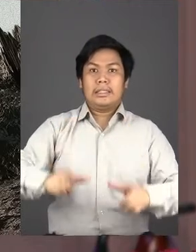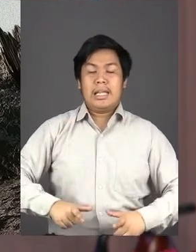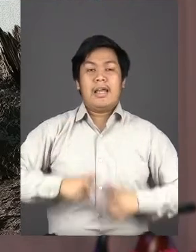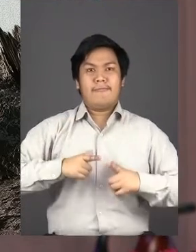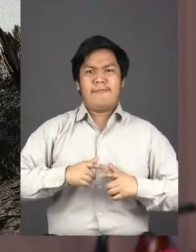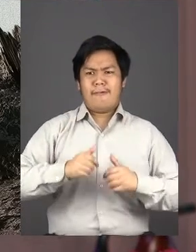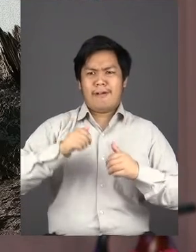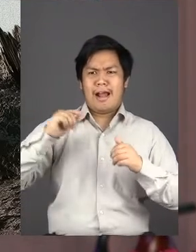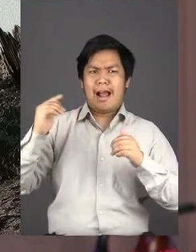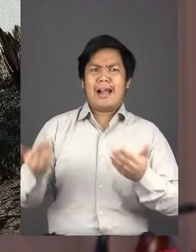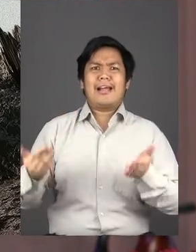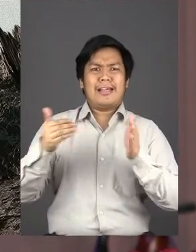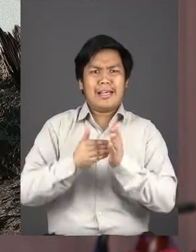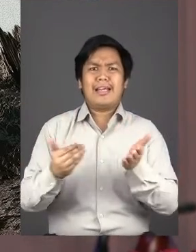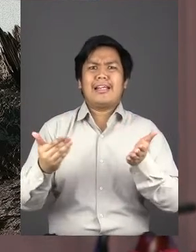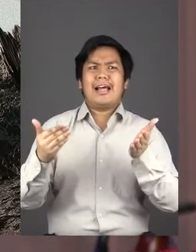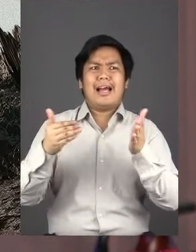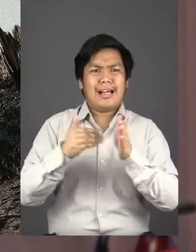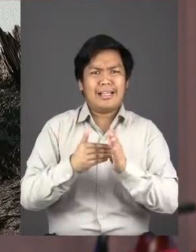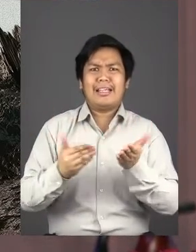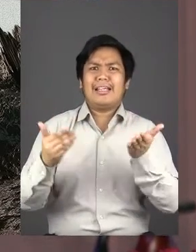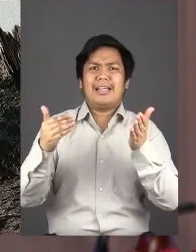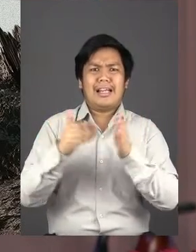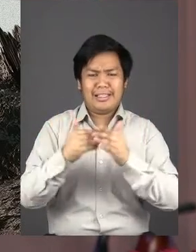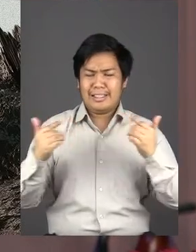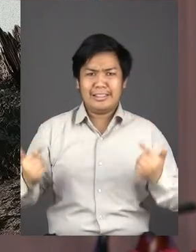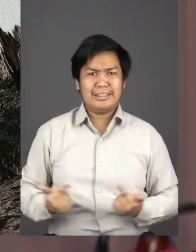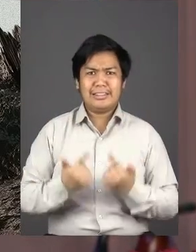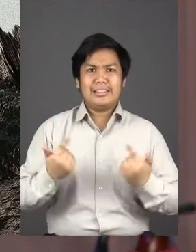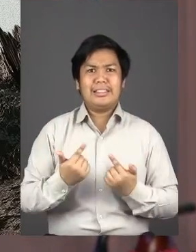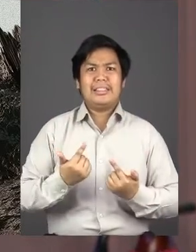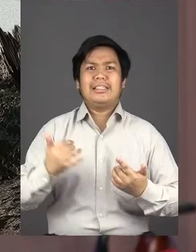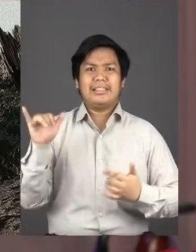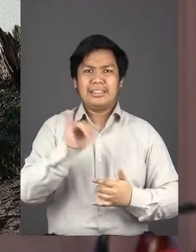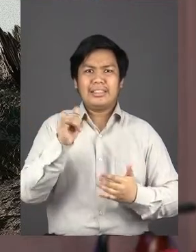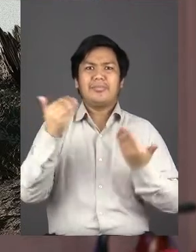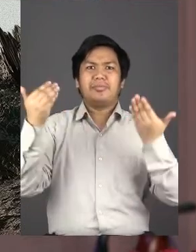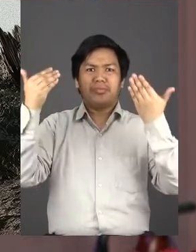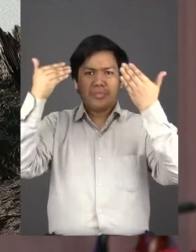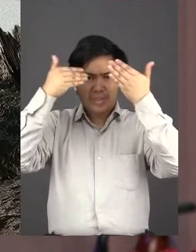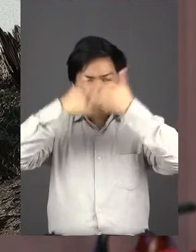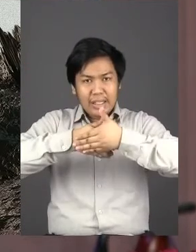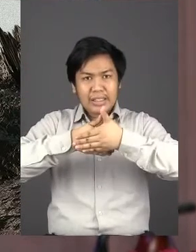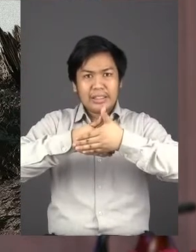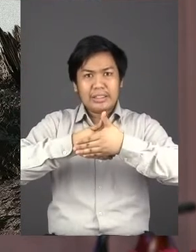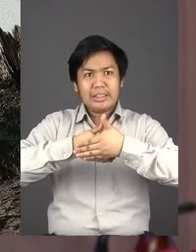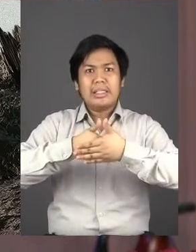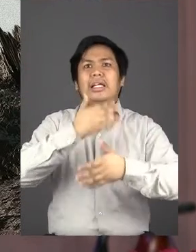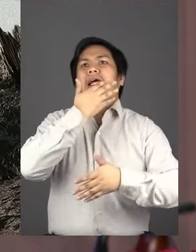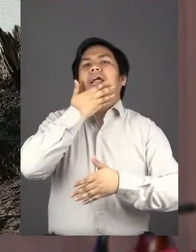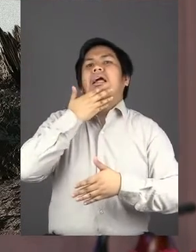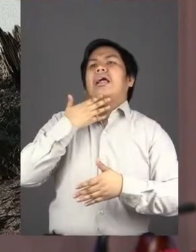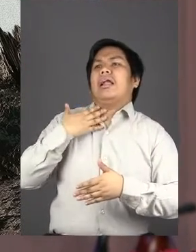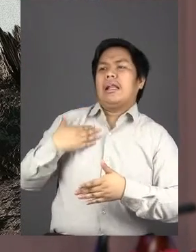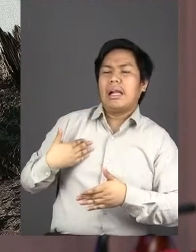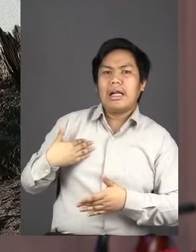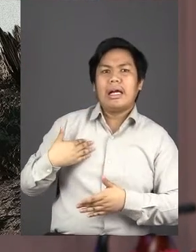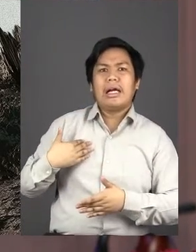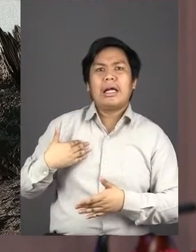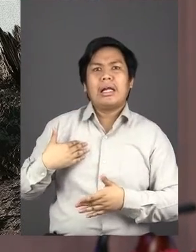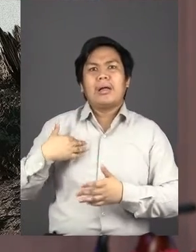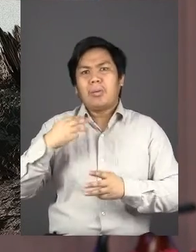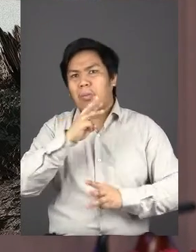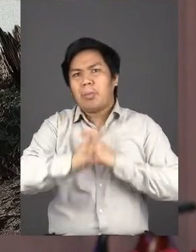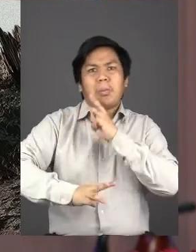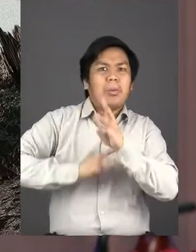pamumuhay na madi-describe as darkness, as kalaswahan, as